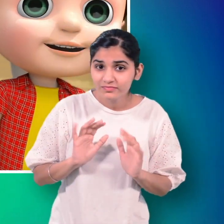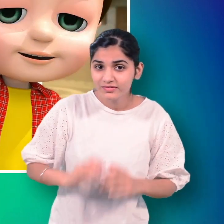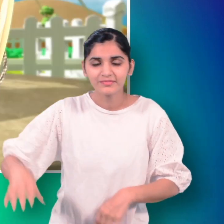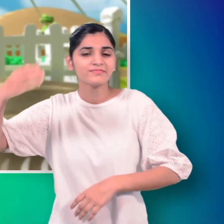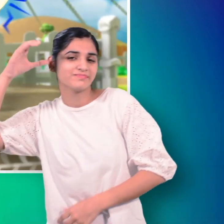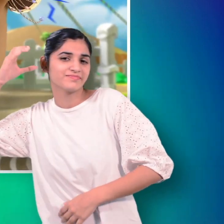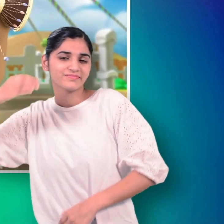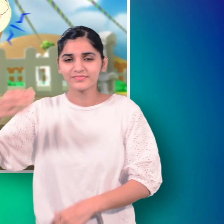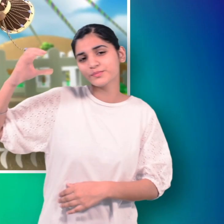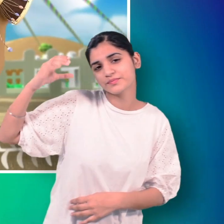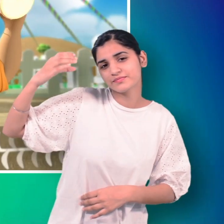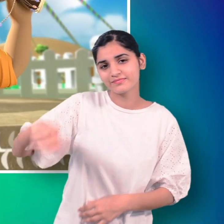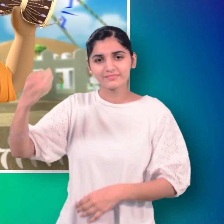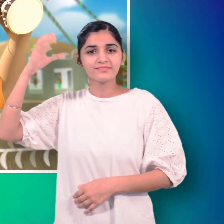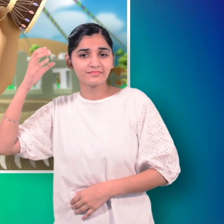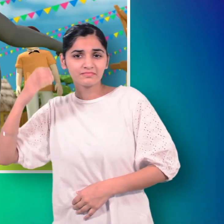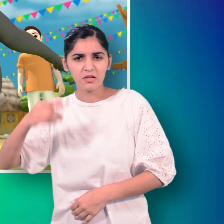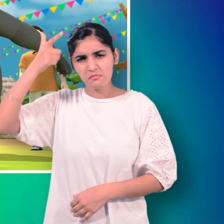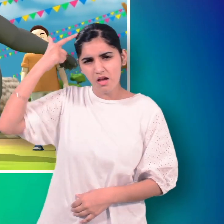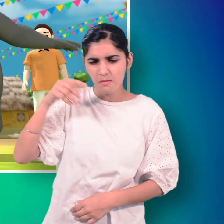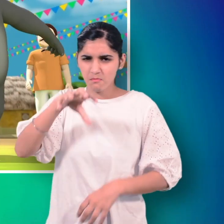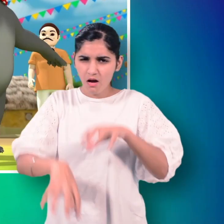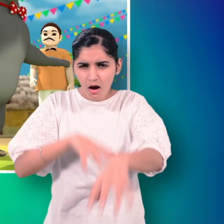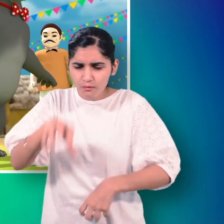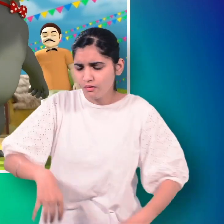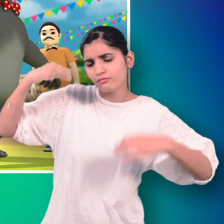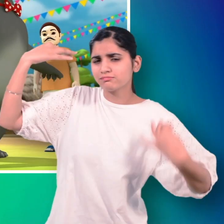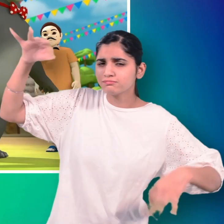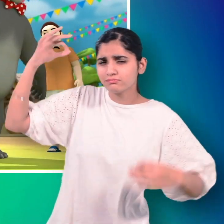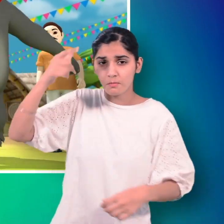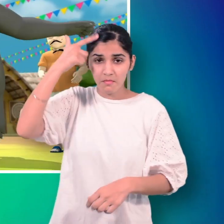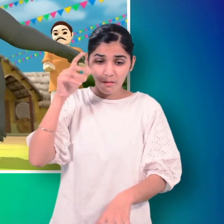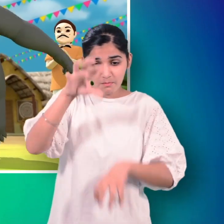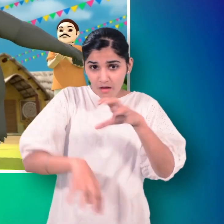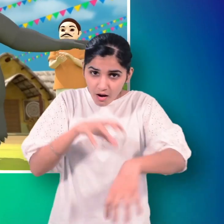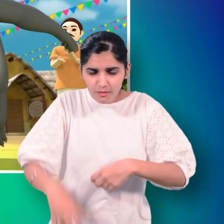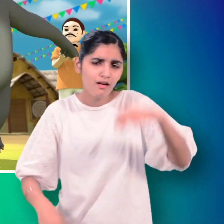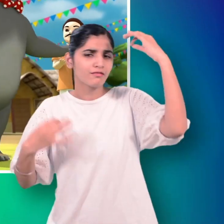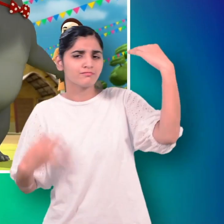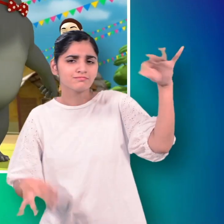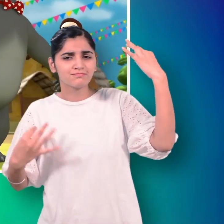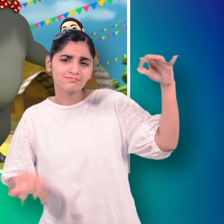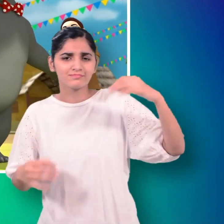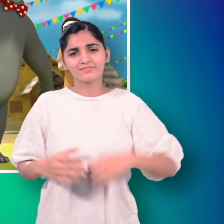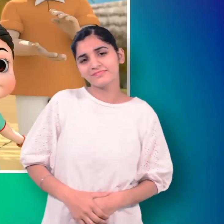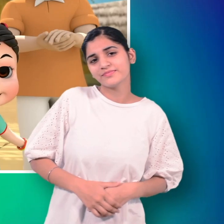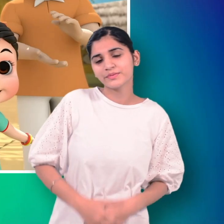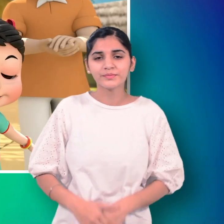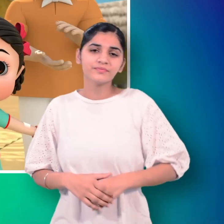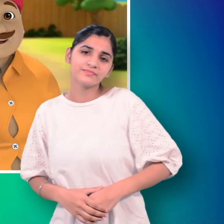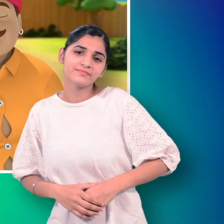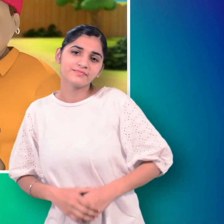लगी, डम डम डम डमरू बाजा। कालू का भालू नाचा, कालू का भालू नाचा।